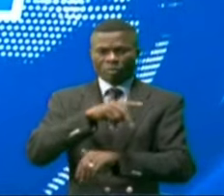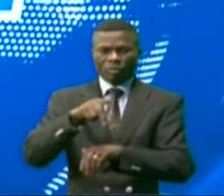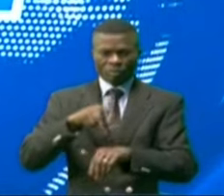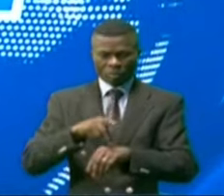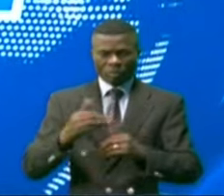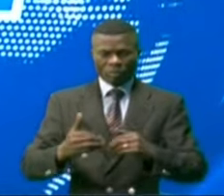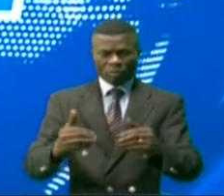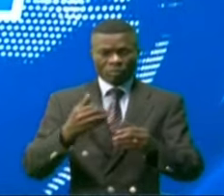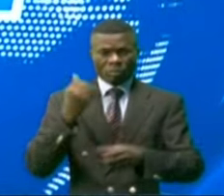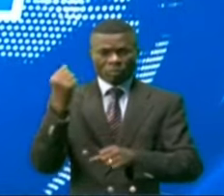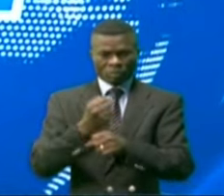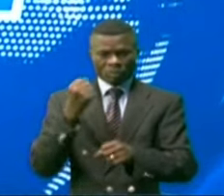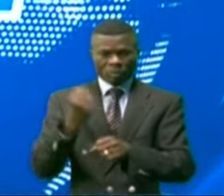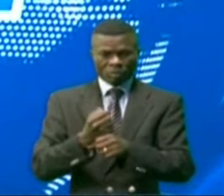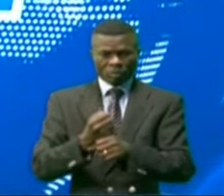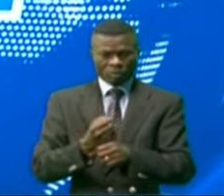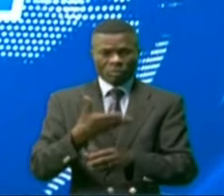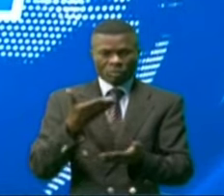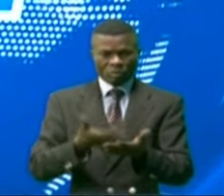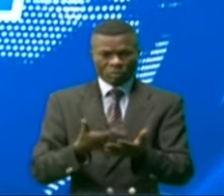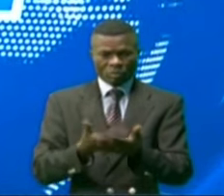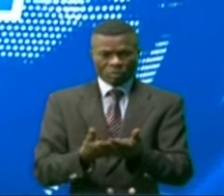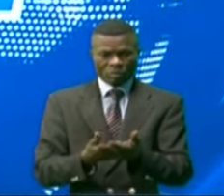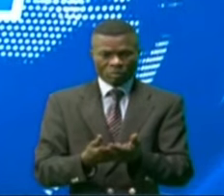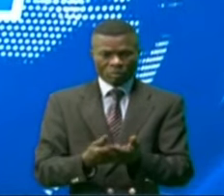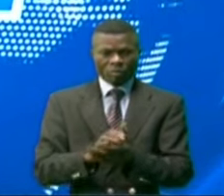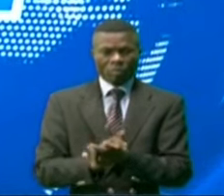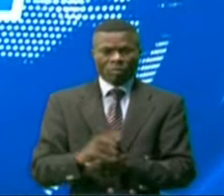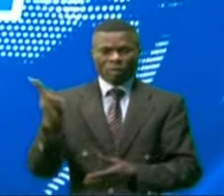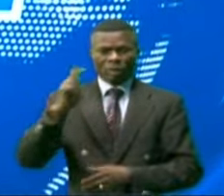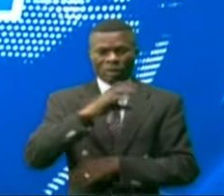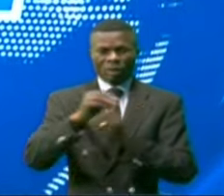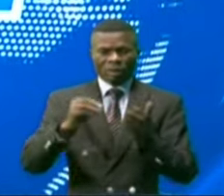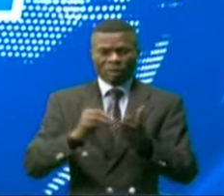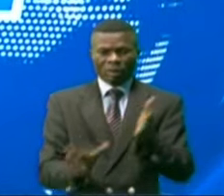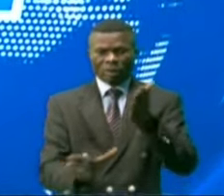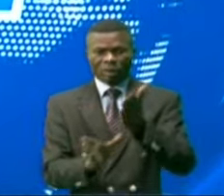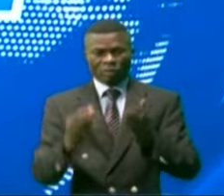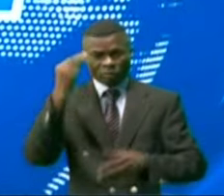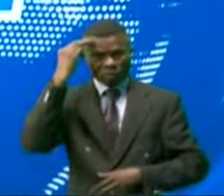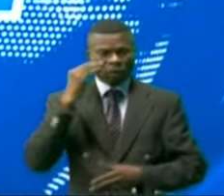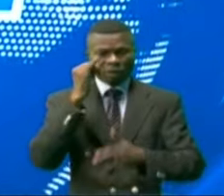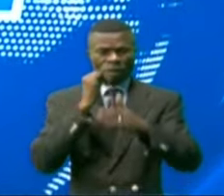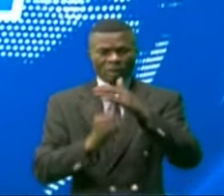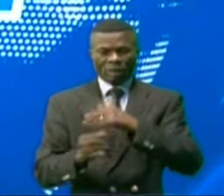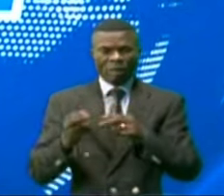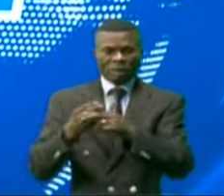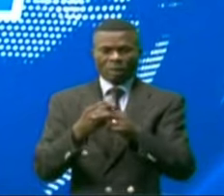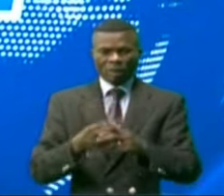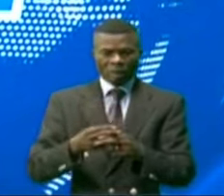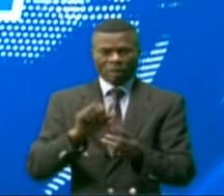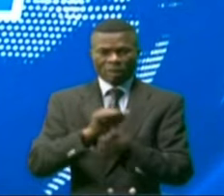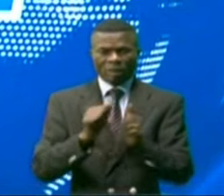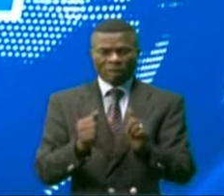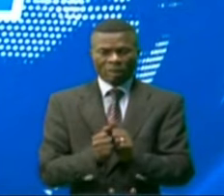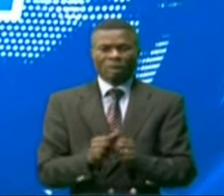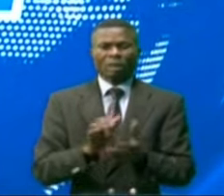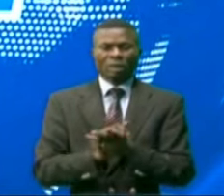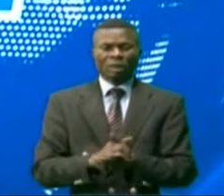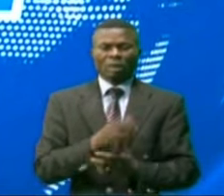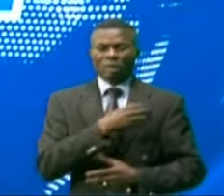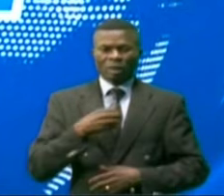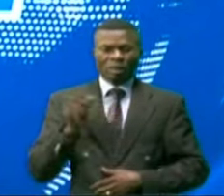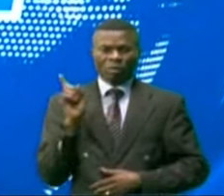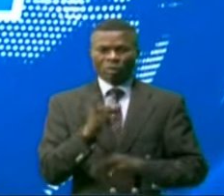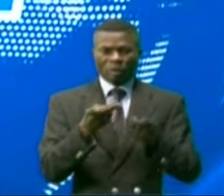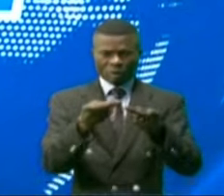Poursuivant sa mission de travail dans le Kasaï central, la vice-ministre de l'Intérieur et Sécurité, Eugénie Tshiela, s'est rendue au